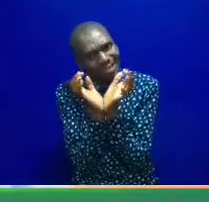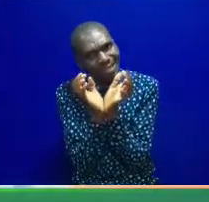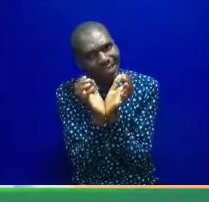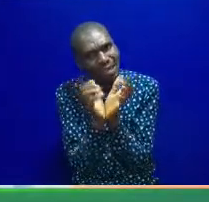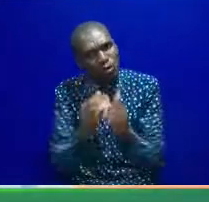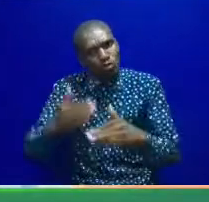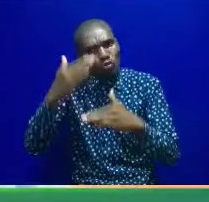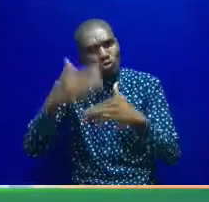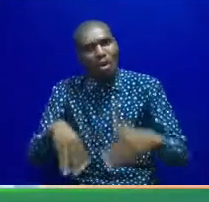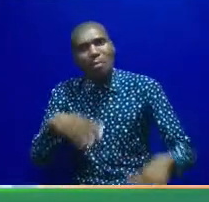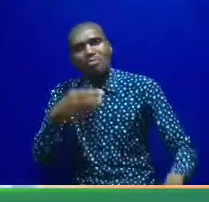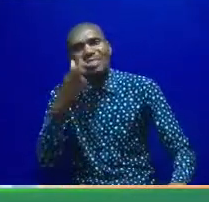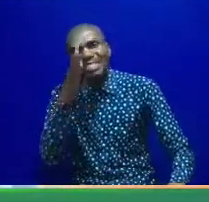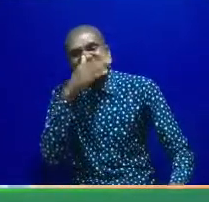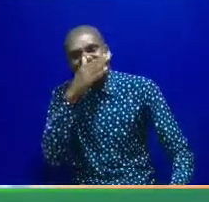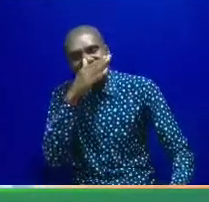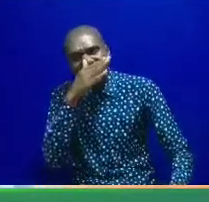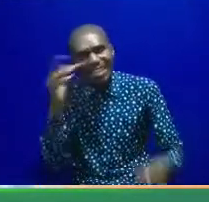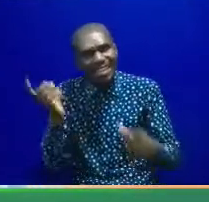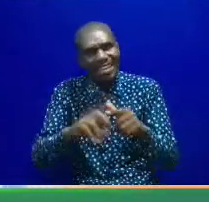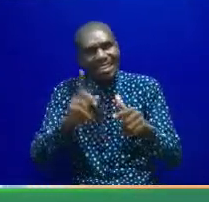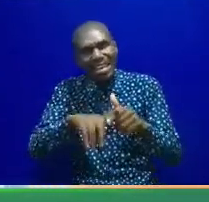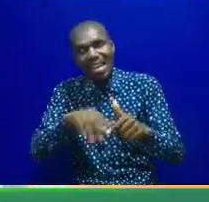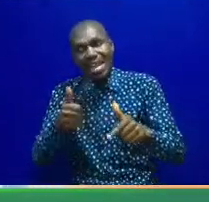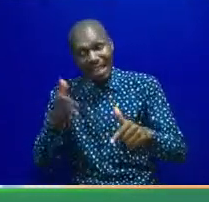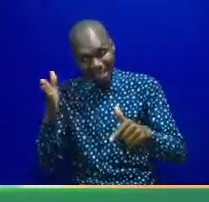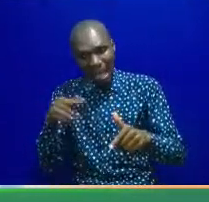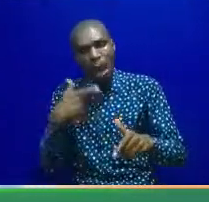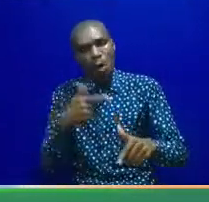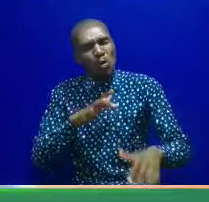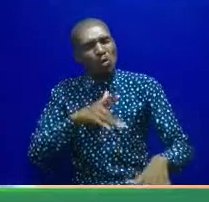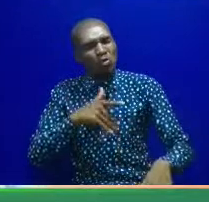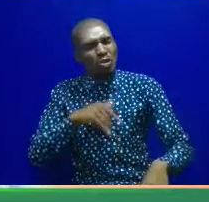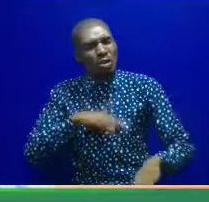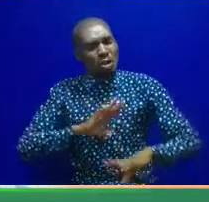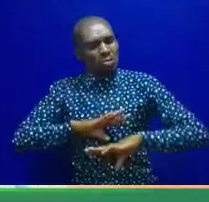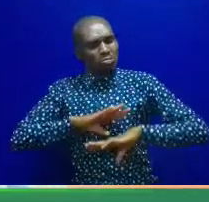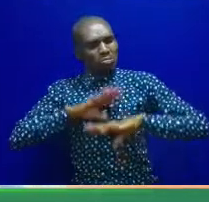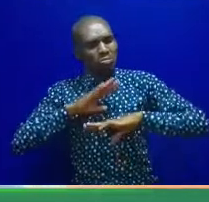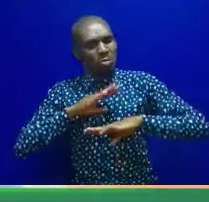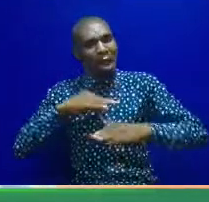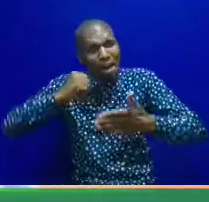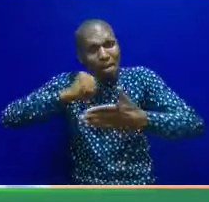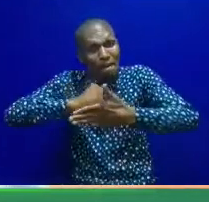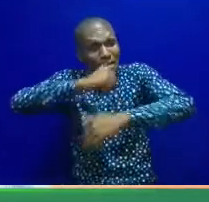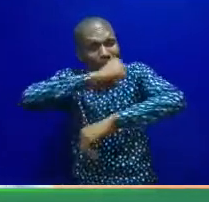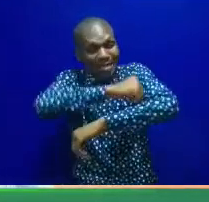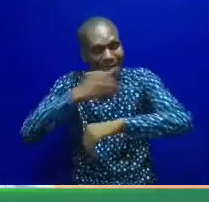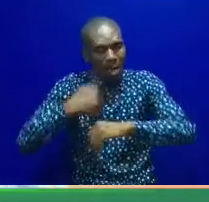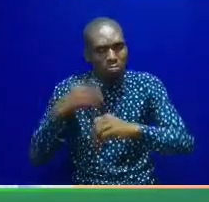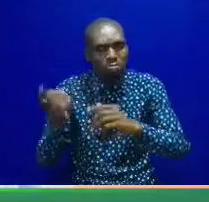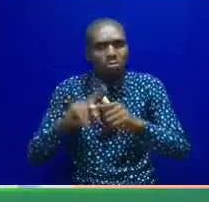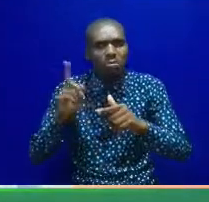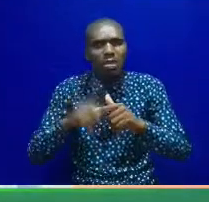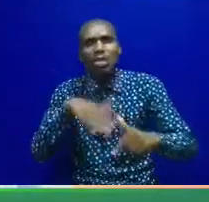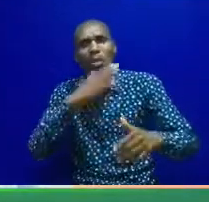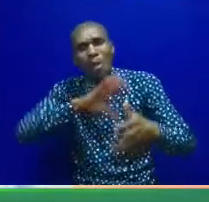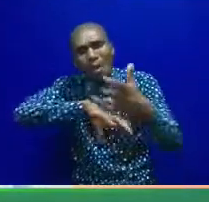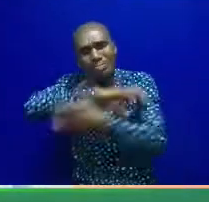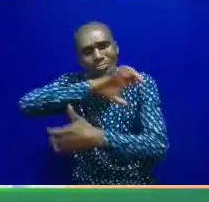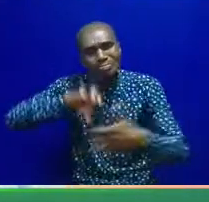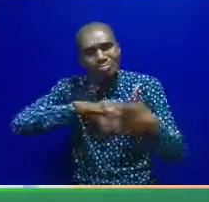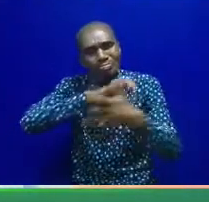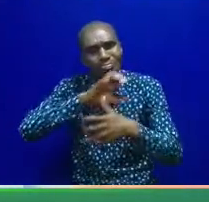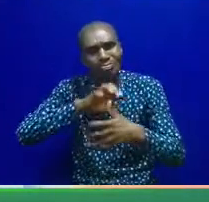mbachaka koliana ni abantu nabande mbaro bayigweto bororo nga chipasari nko chachire bono batagite gusariya